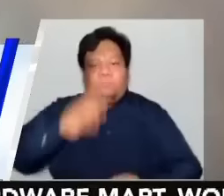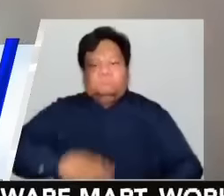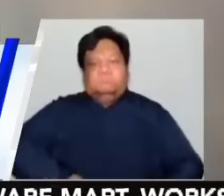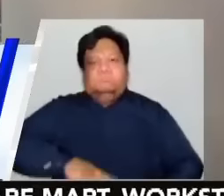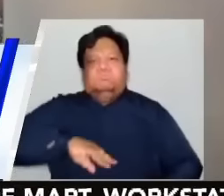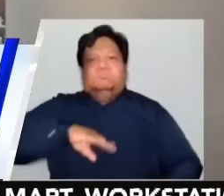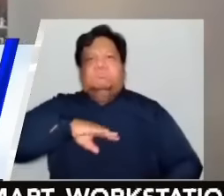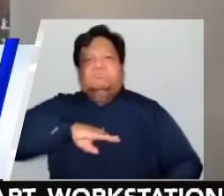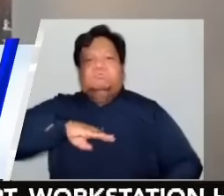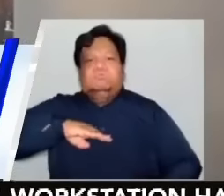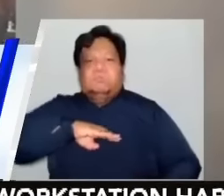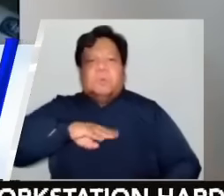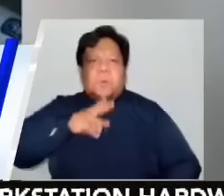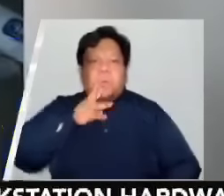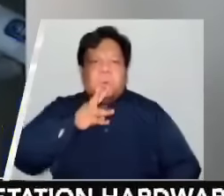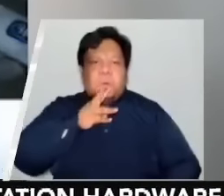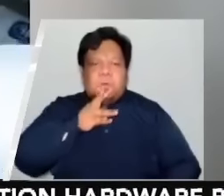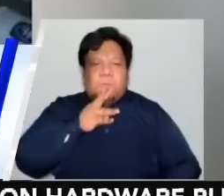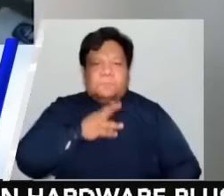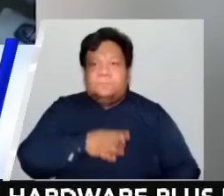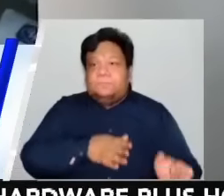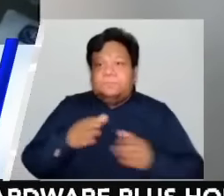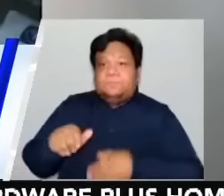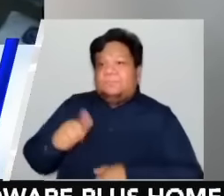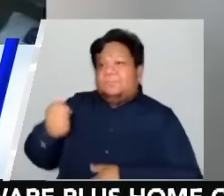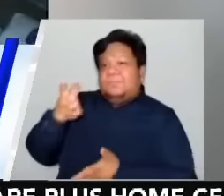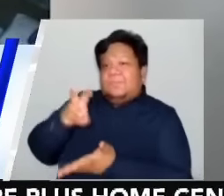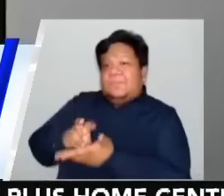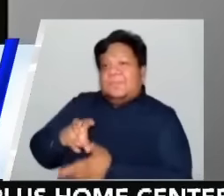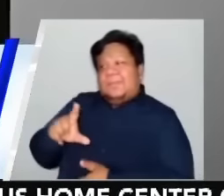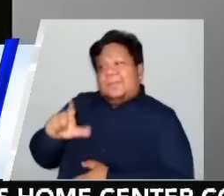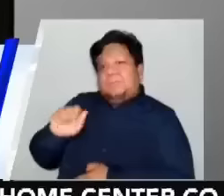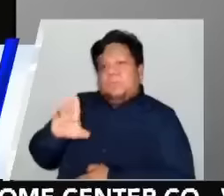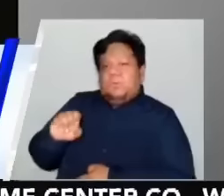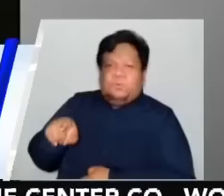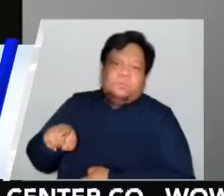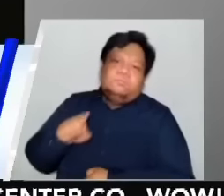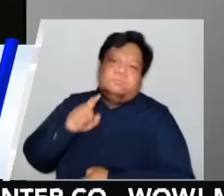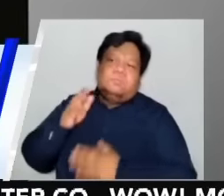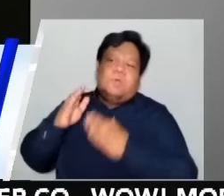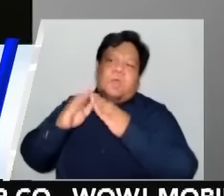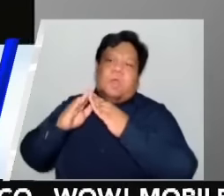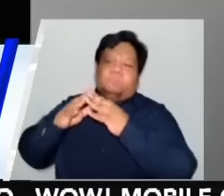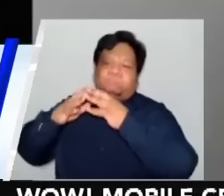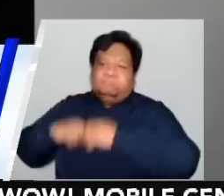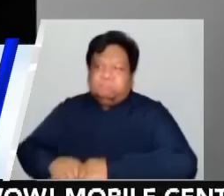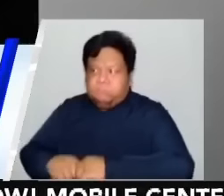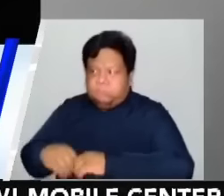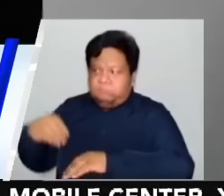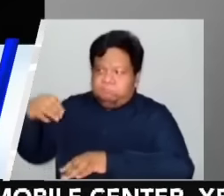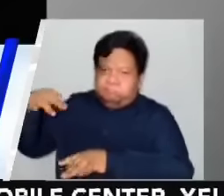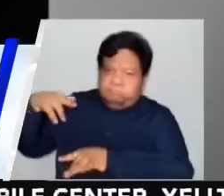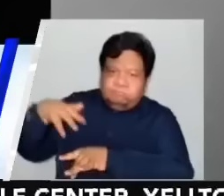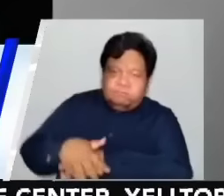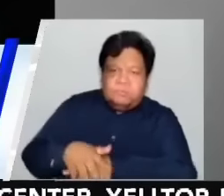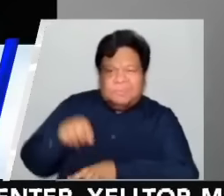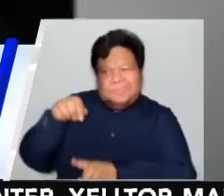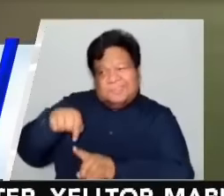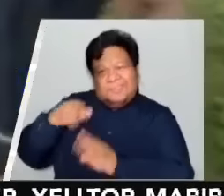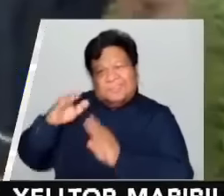ng lupa sa bayan ng Labo. Isang bahay ang natabunan. Nasawi ang lalaki nakatira roon. Sugatan ang kanyang